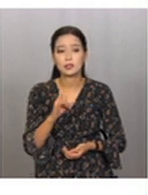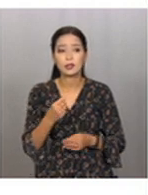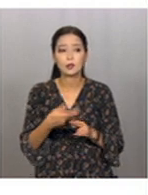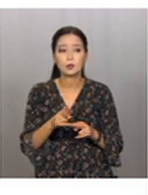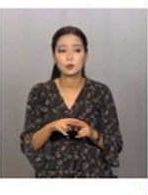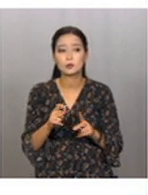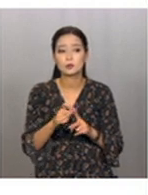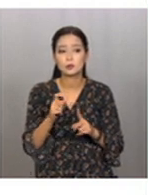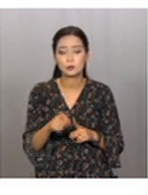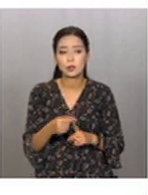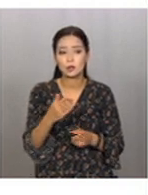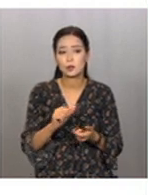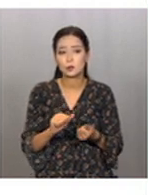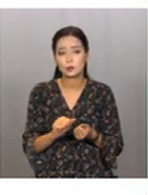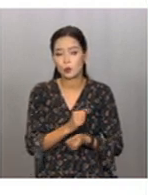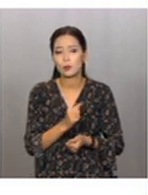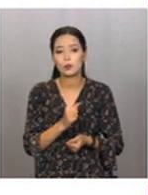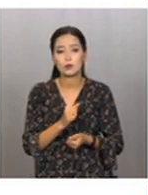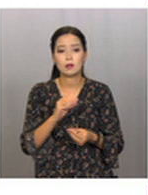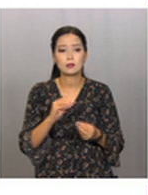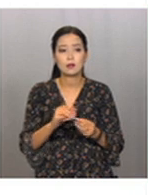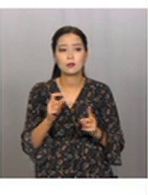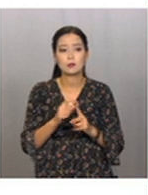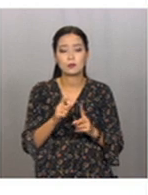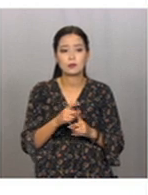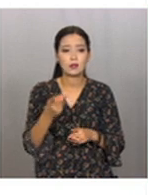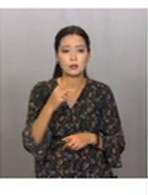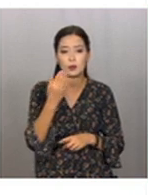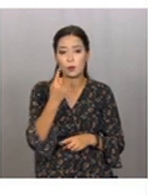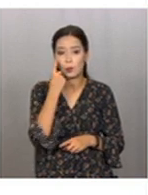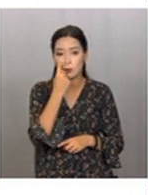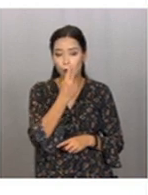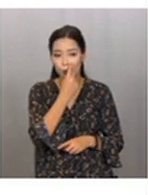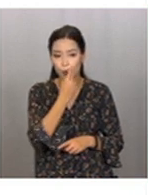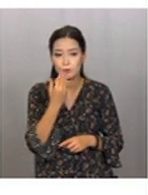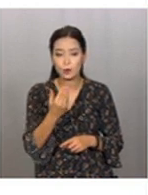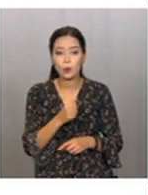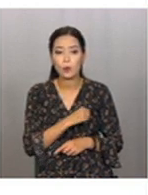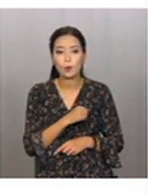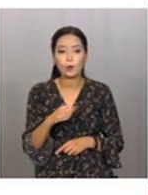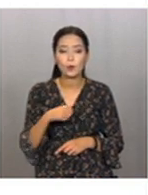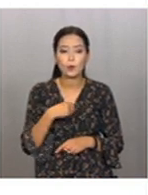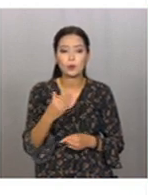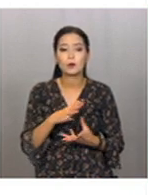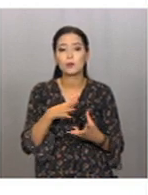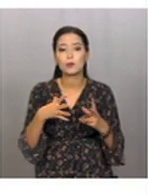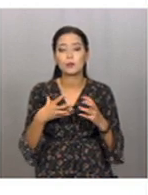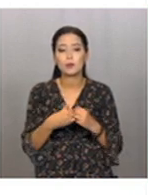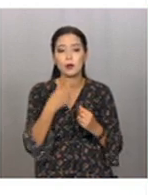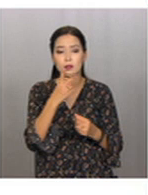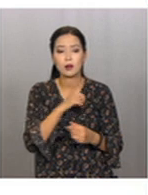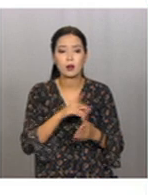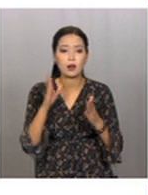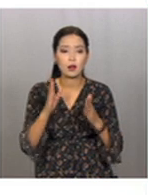сөзің, тастылек тұрымтайдай екі көзің деген сөзінен, сараның өзінен осал ақын емес екенін